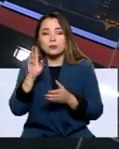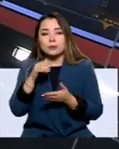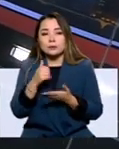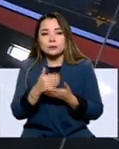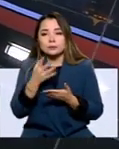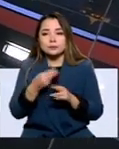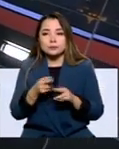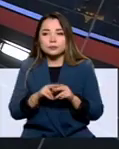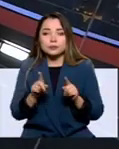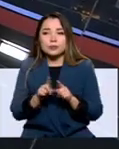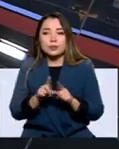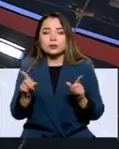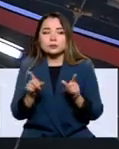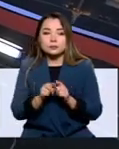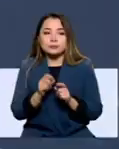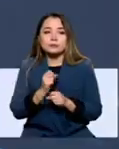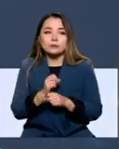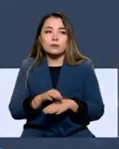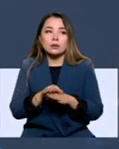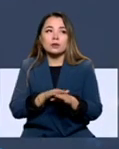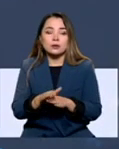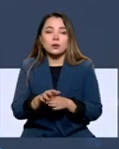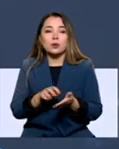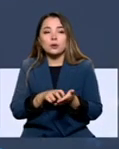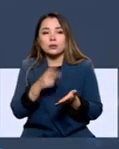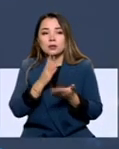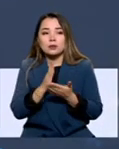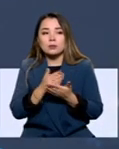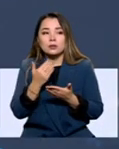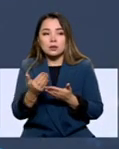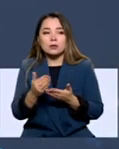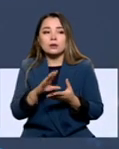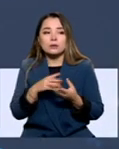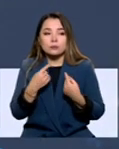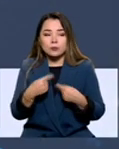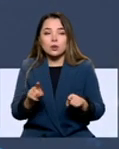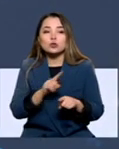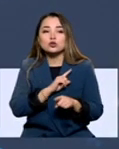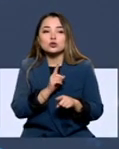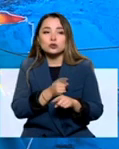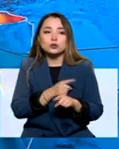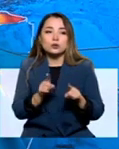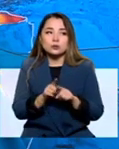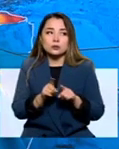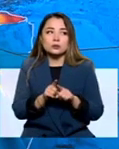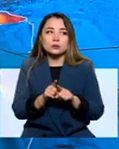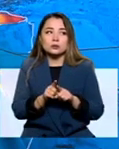мамлекеттерин эгер бир кандайдыр бир коркунуч болсо же ага башка күчтөр